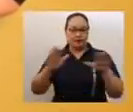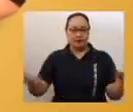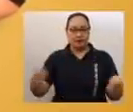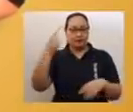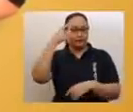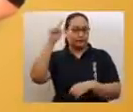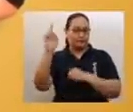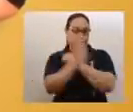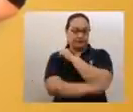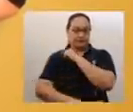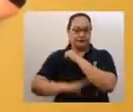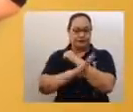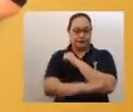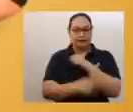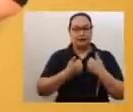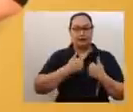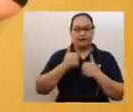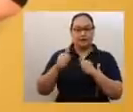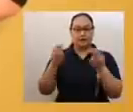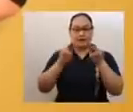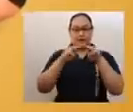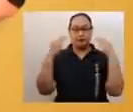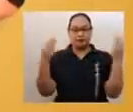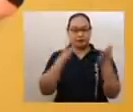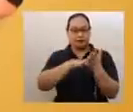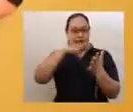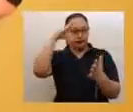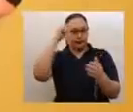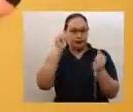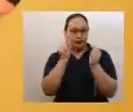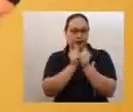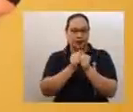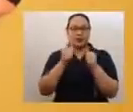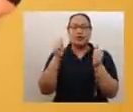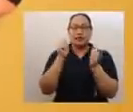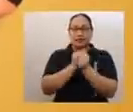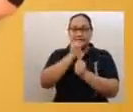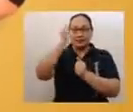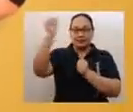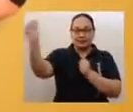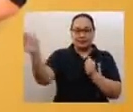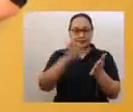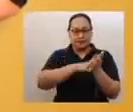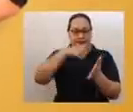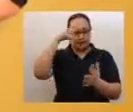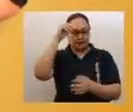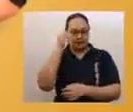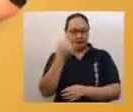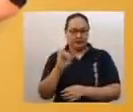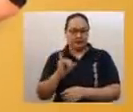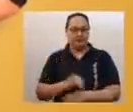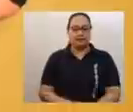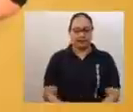bata at para sa bayan, ipatutupad ang modular learning na nakapaloob sa distance learning.